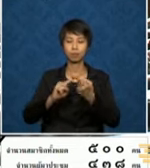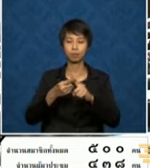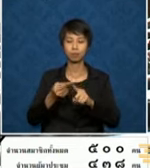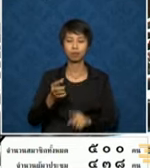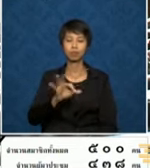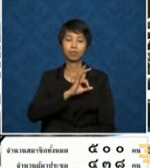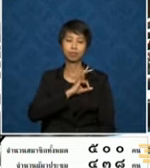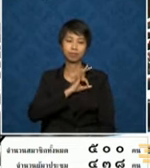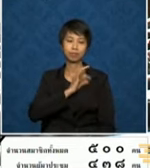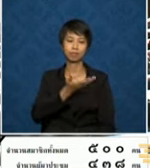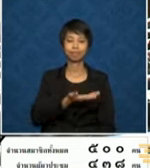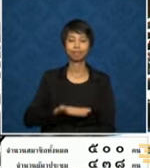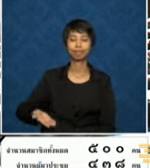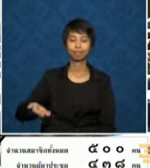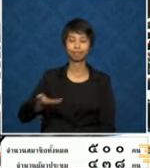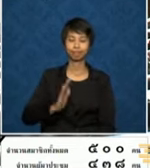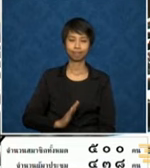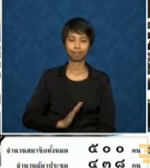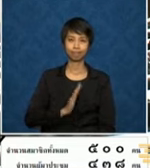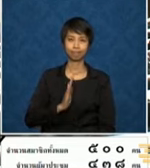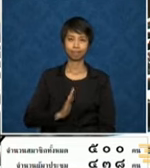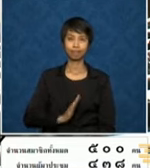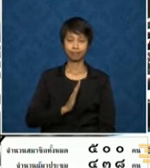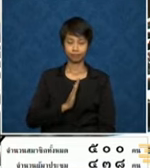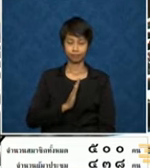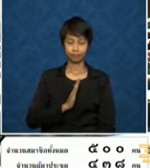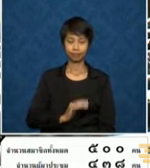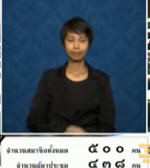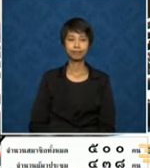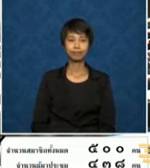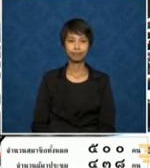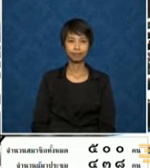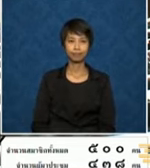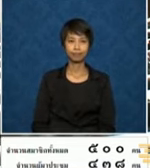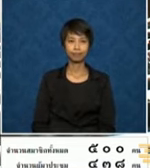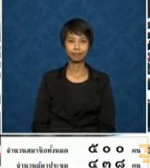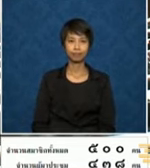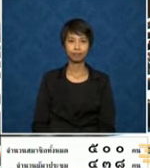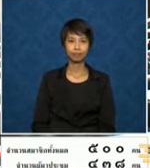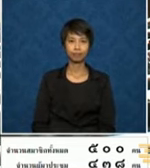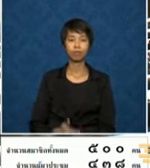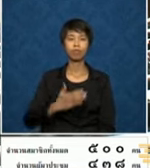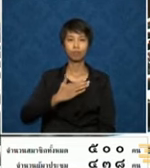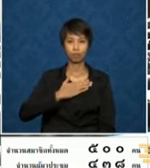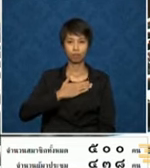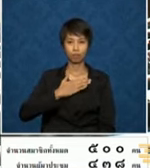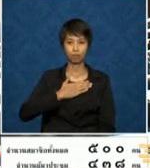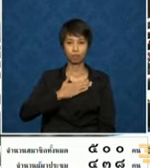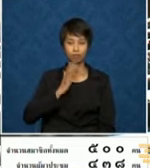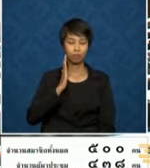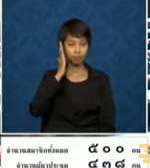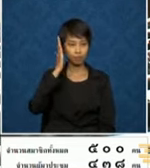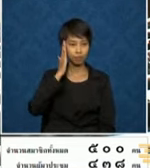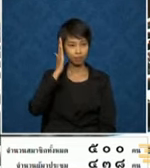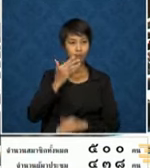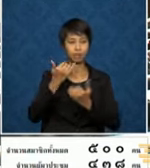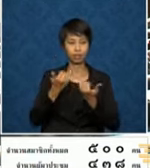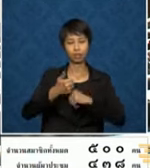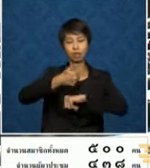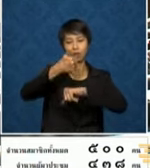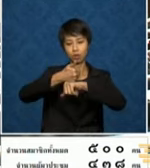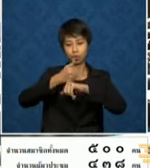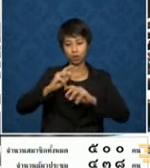ภาผู้แทนราษฎรผู้ทรงเกียรติที่เคารพรักทุกท่านครับกระผมร้อยเอกธรรมนัสพรหมเผ่ารัฐมนตรีว่าการกระทรวงเกษตรและสห